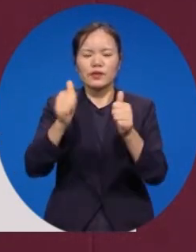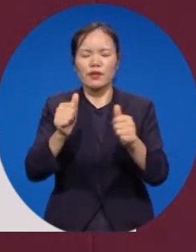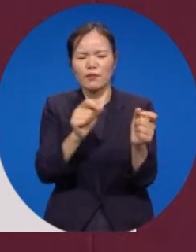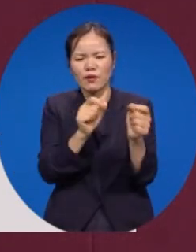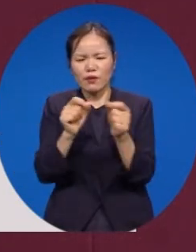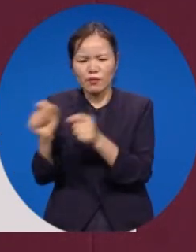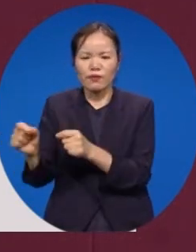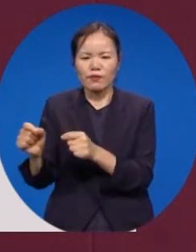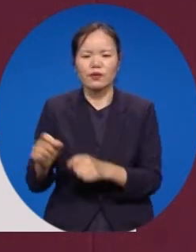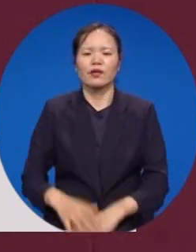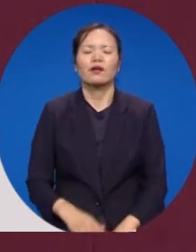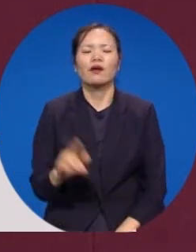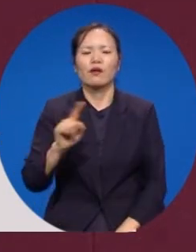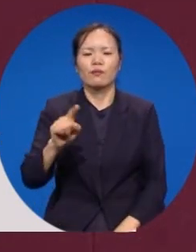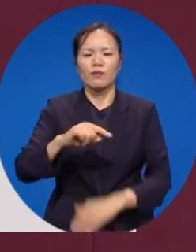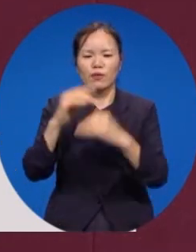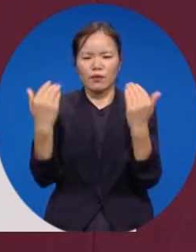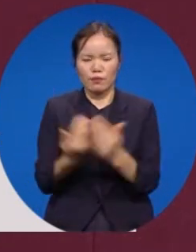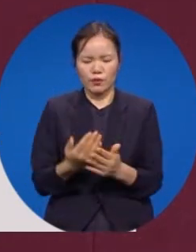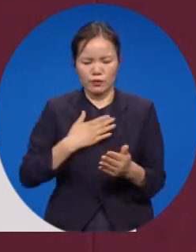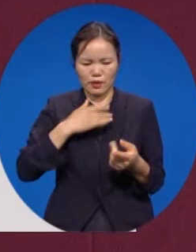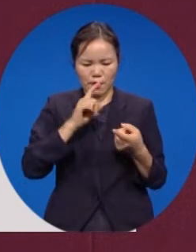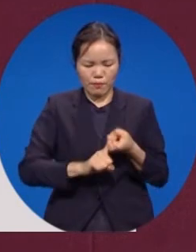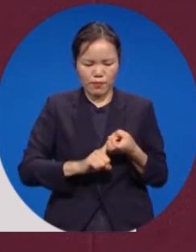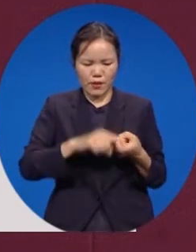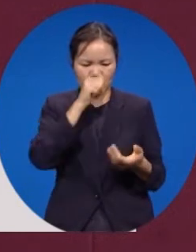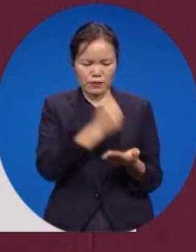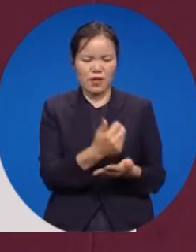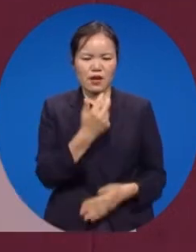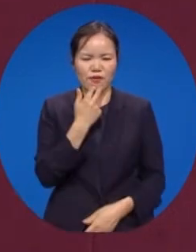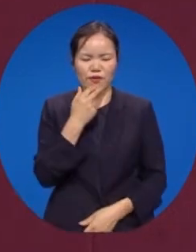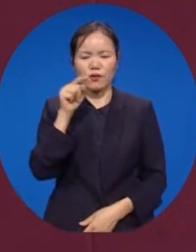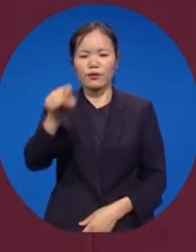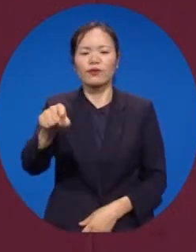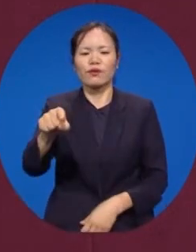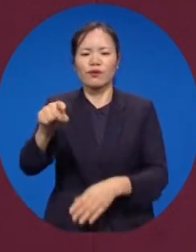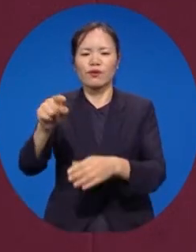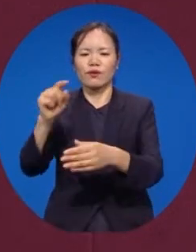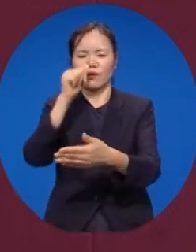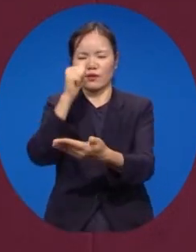한마디로 내 편 무죄, 네 편 유죄입니다.